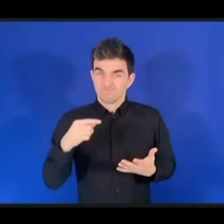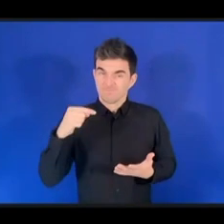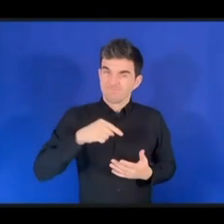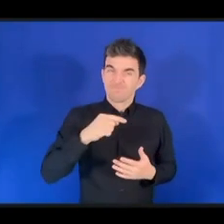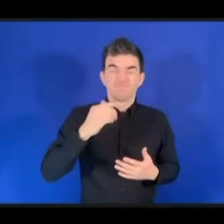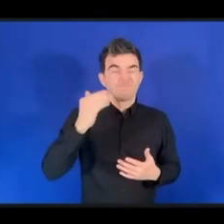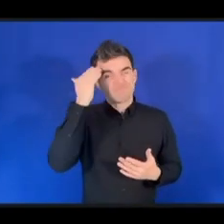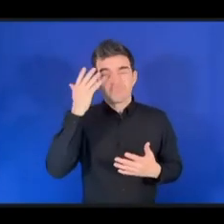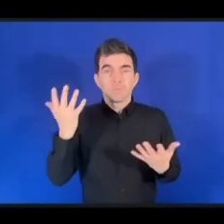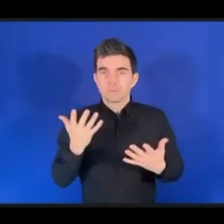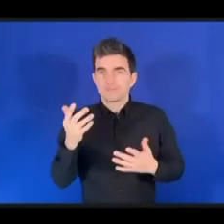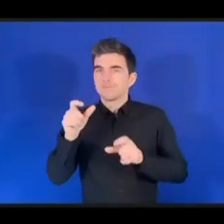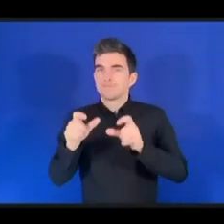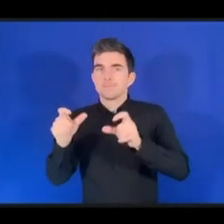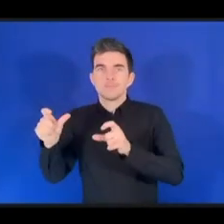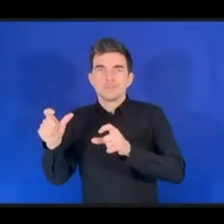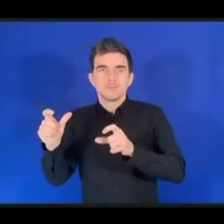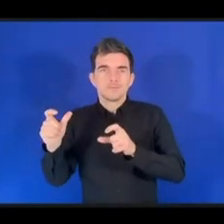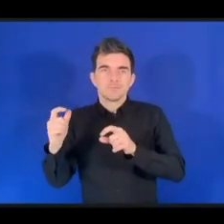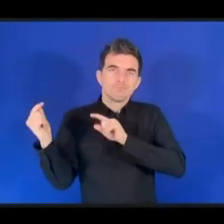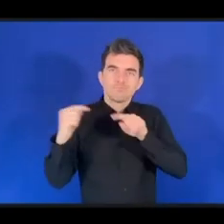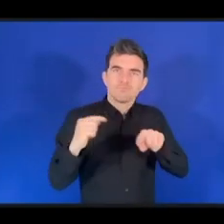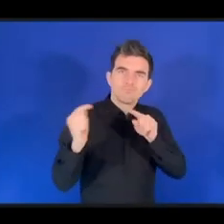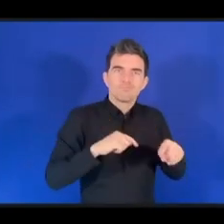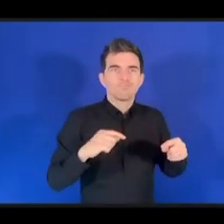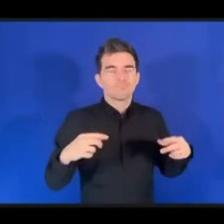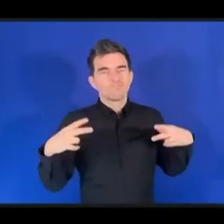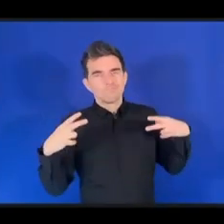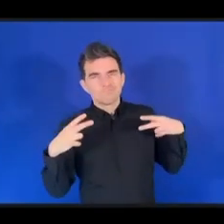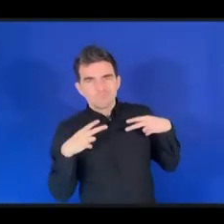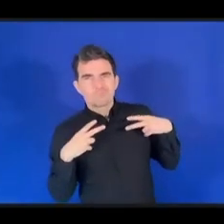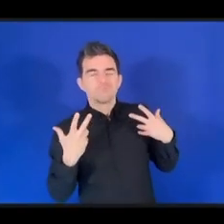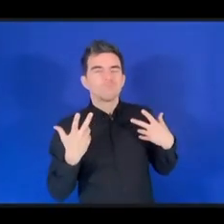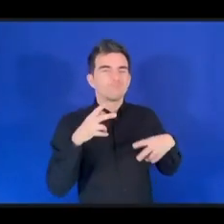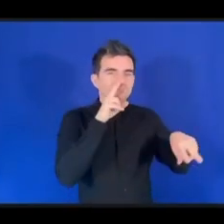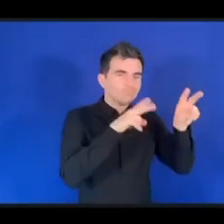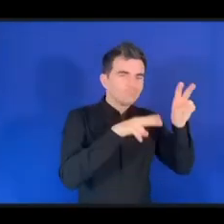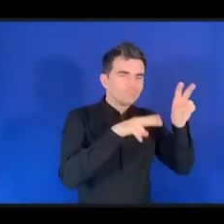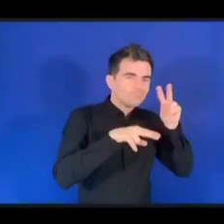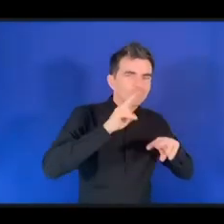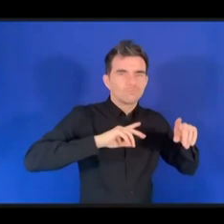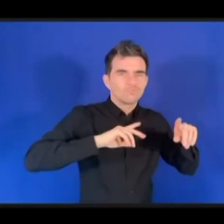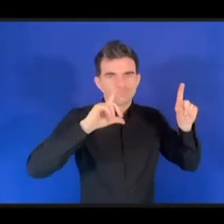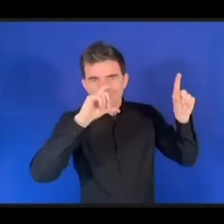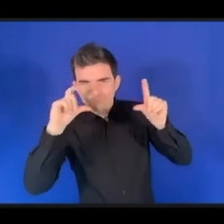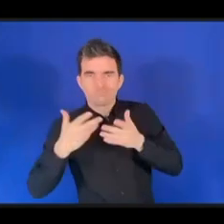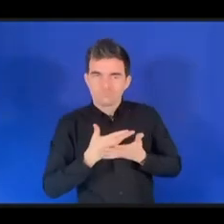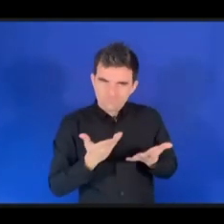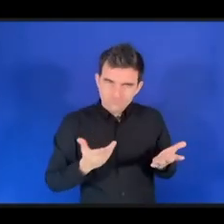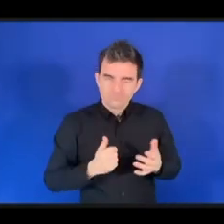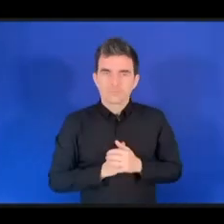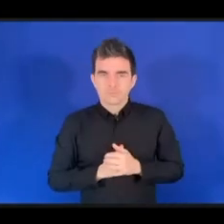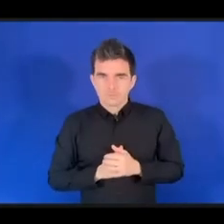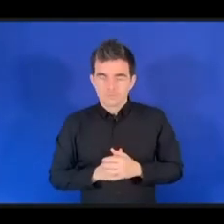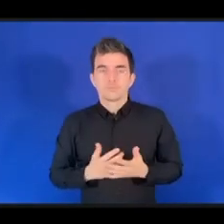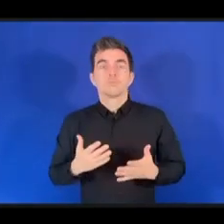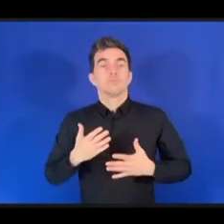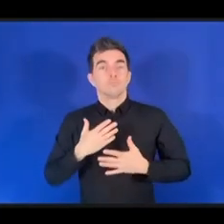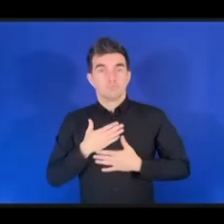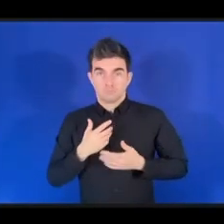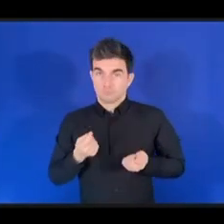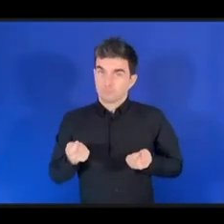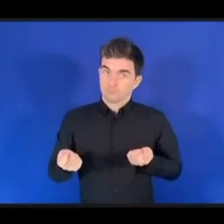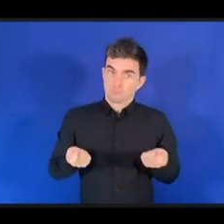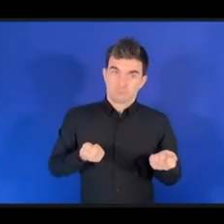ايضا تحظى بال بسياحه براي ان قيمتها تكمن